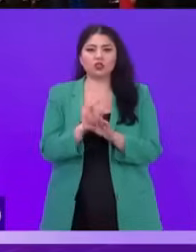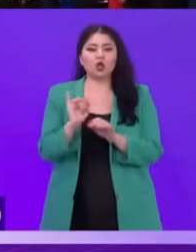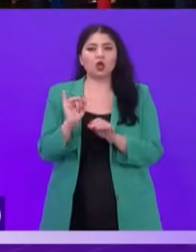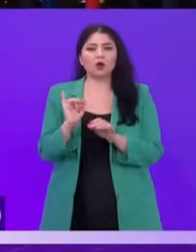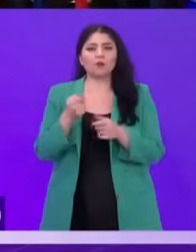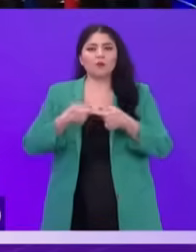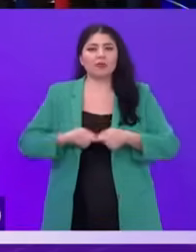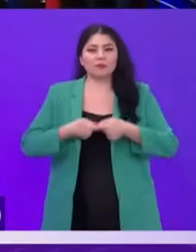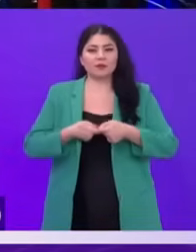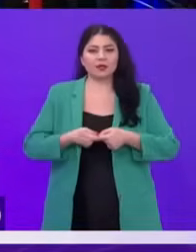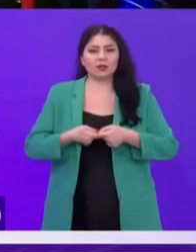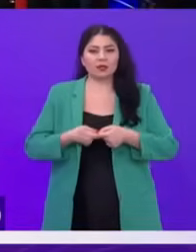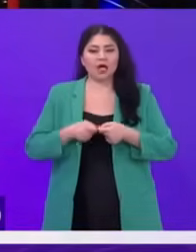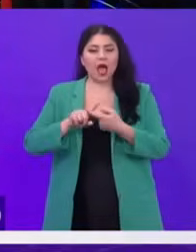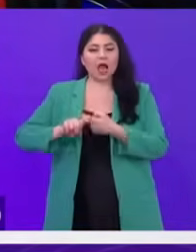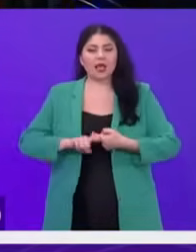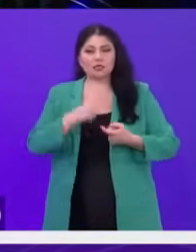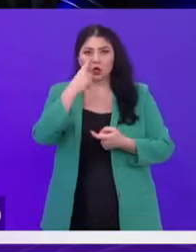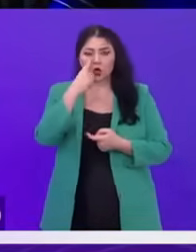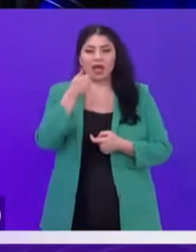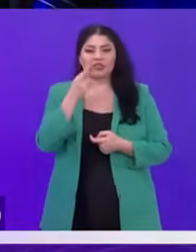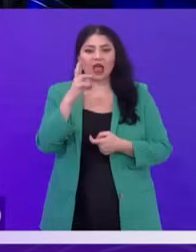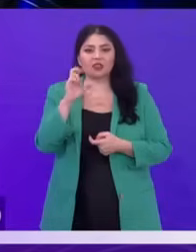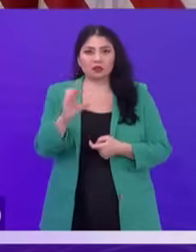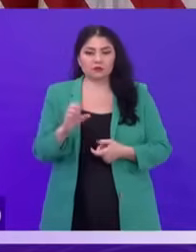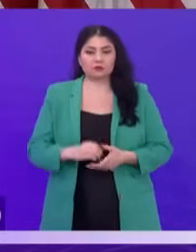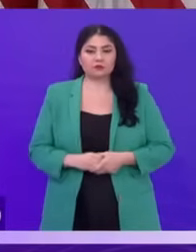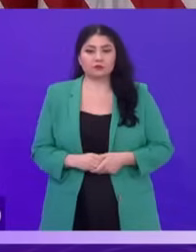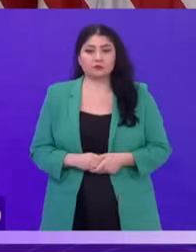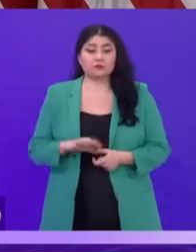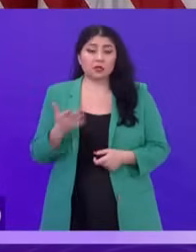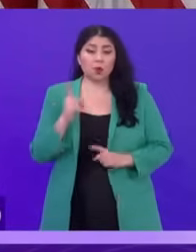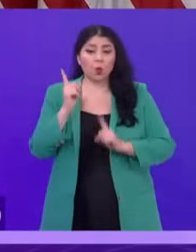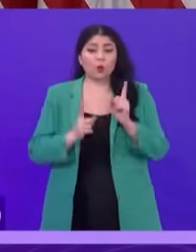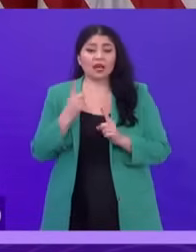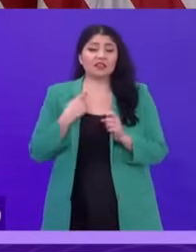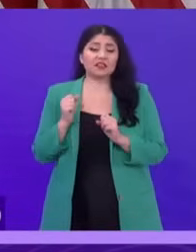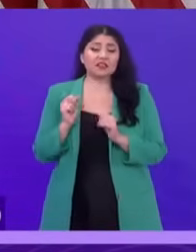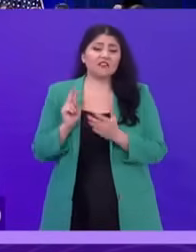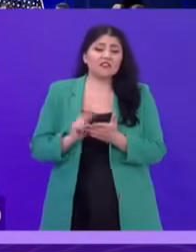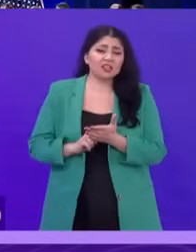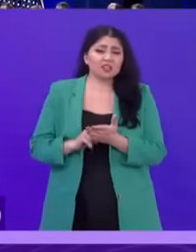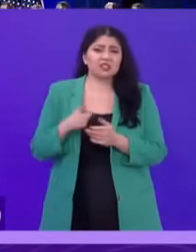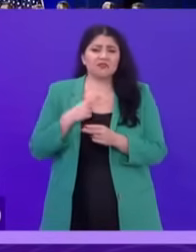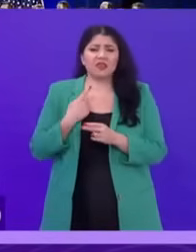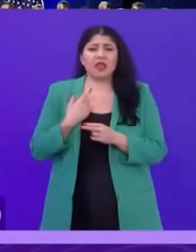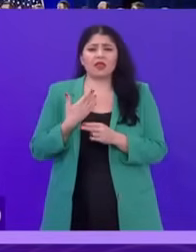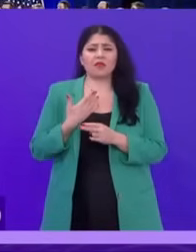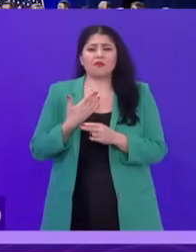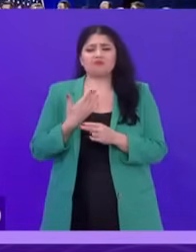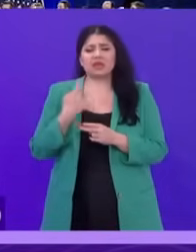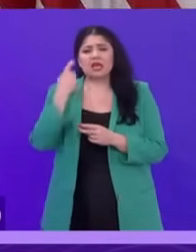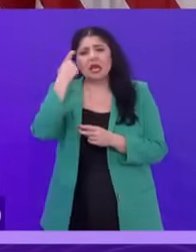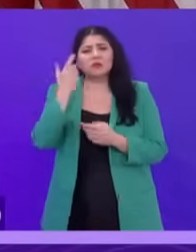dintre membrii Alianței Nord-Atlantice. Dar s-ar putea ca unele din aceste temeri să fie exagerate, s-ar putea